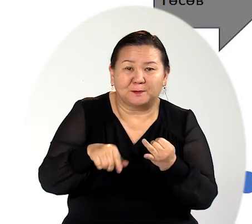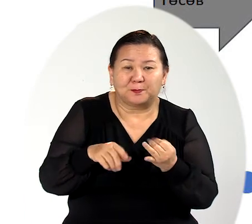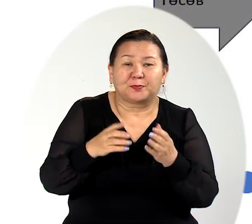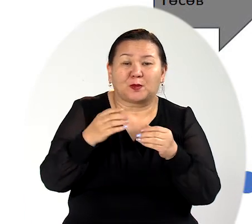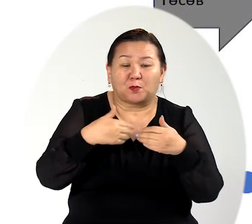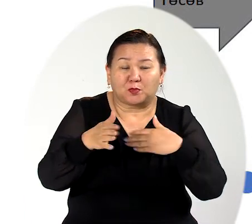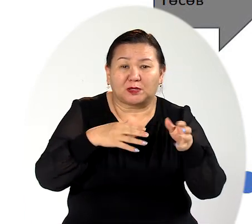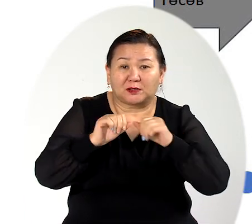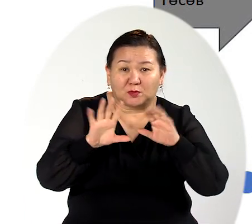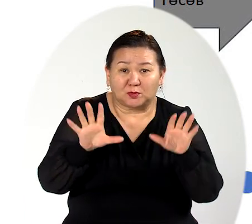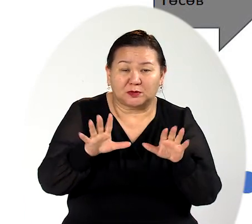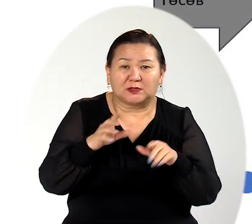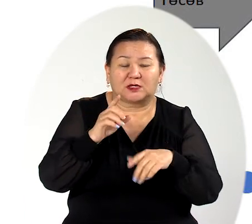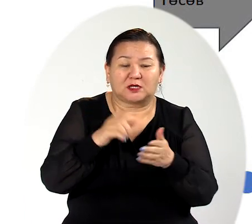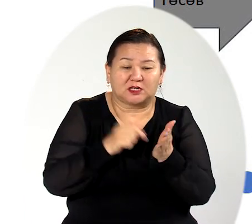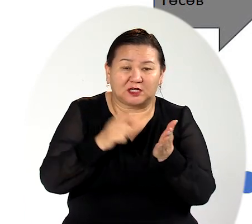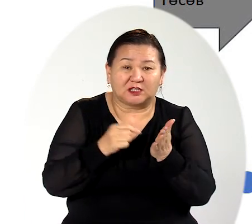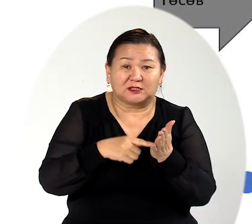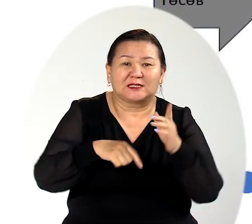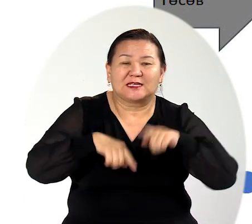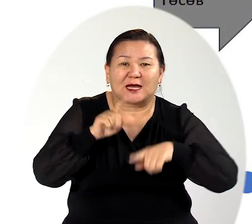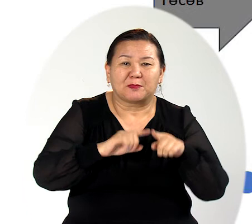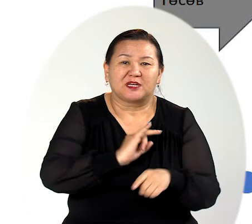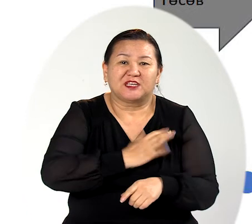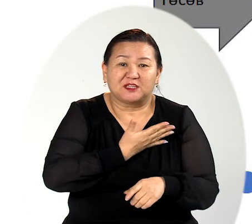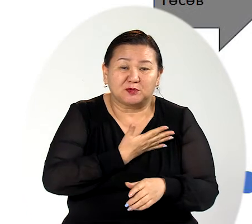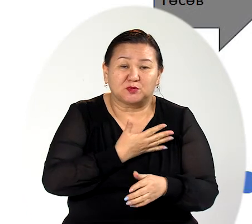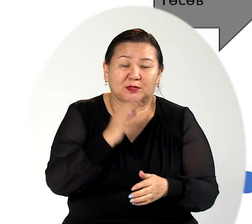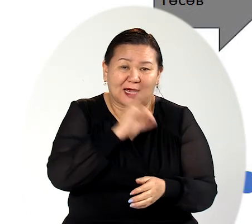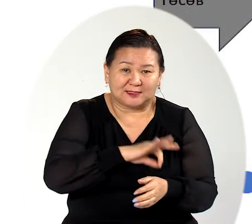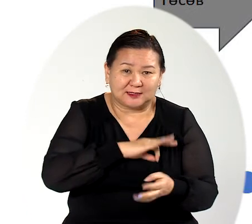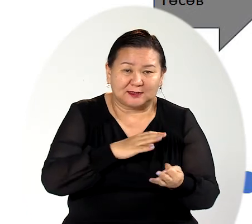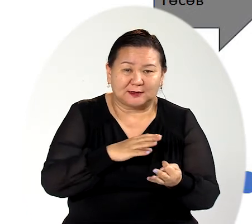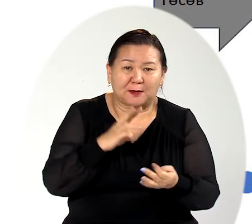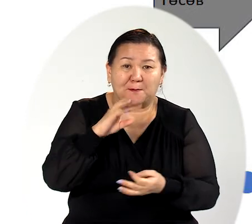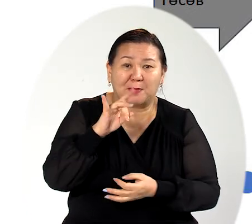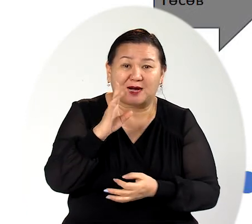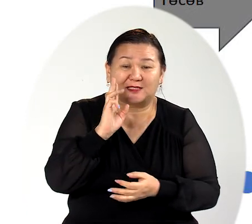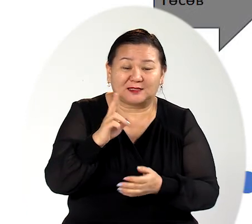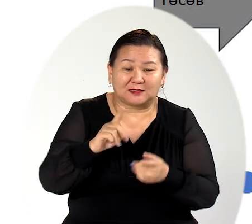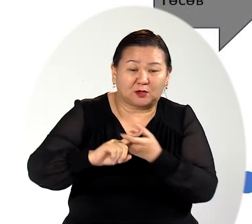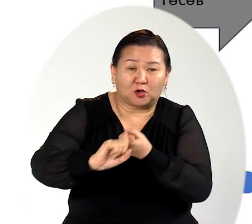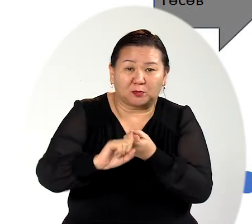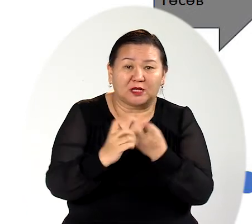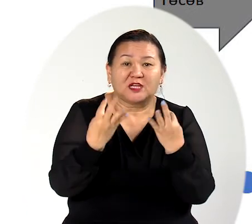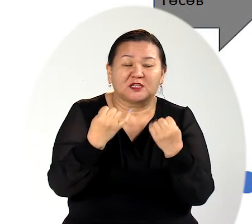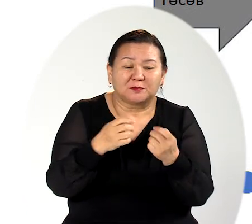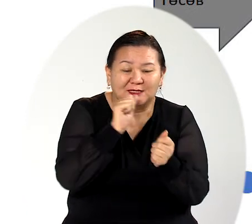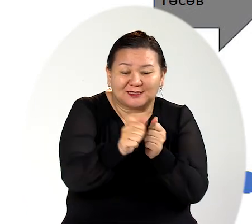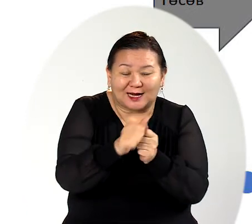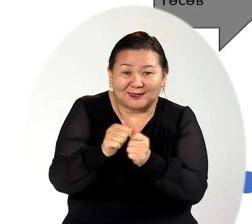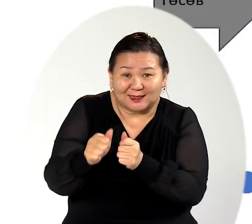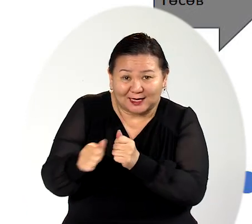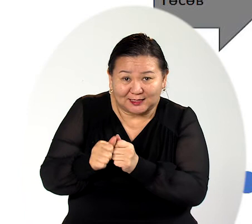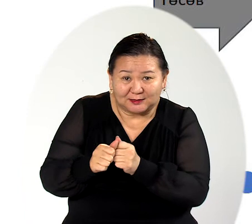тухайн бүтээгдэхүүнийг хэрэглэгчээ олоход бол ямар их төвчлөлт ашиглах юм? Яг энэ маркетингтэй холбоотойгоор хэдийн хэмжээний зардал гарах юм бэ